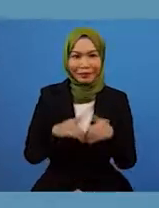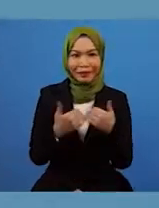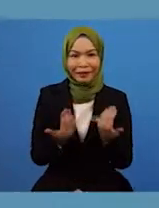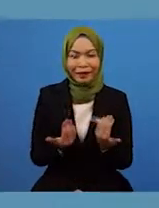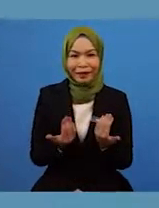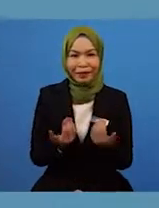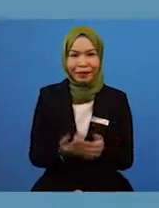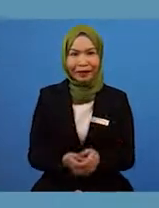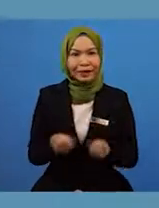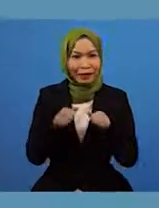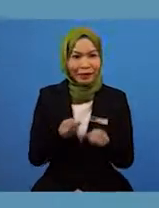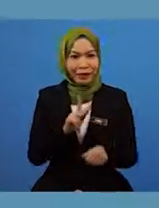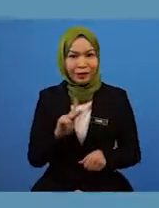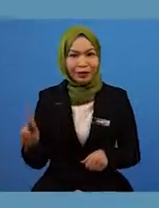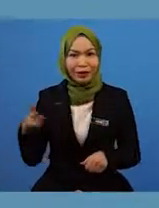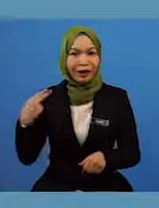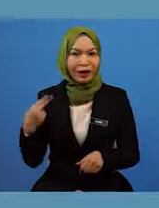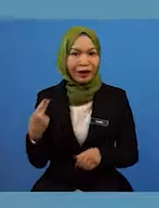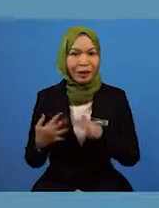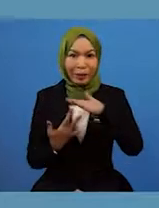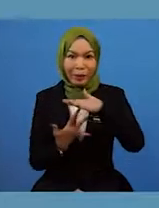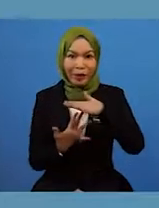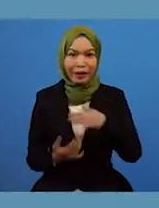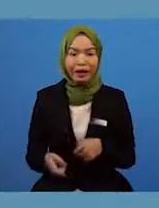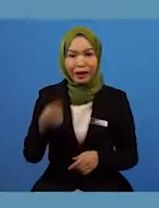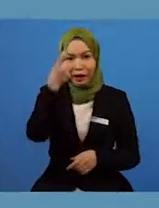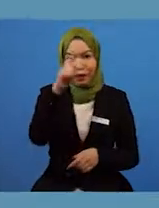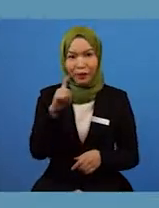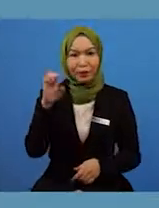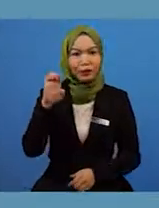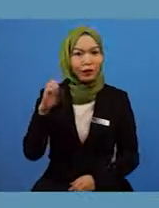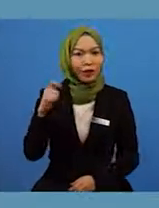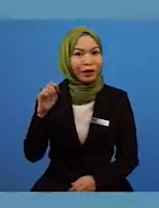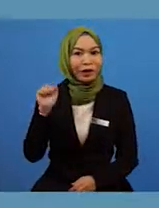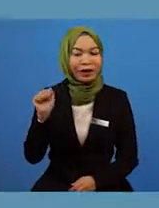Bagaimana nak tentukan haba pembakaran bagi etanol